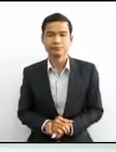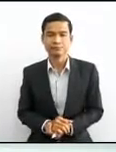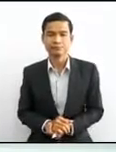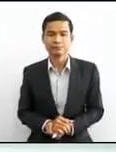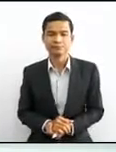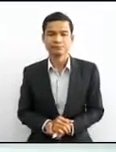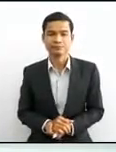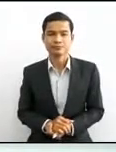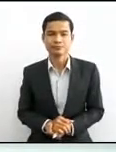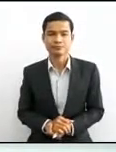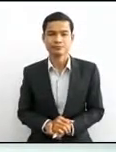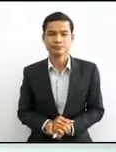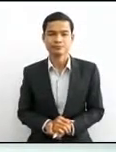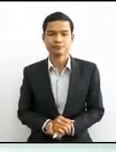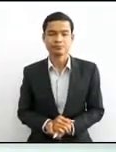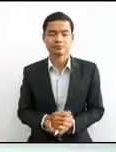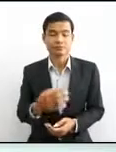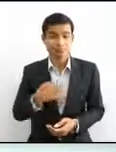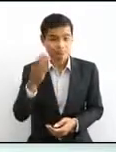Chà, chẳng đăng ấy con.